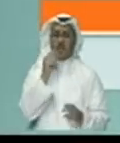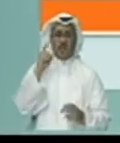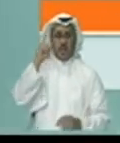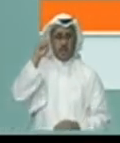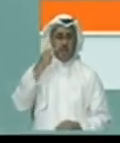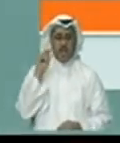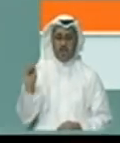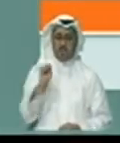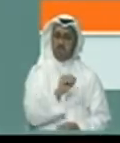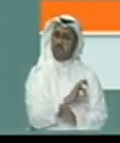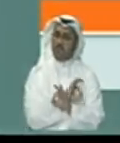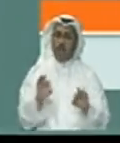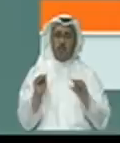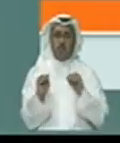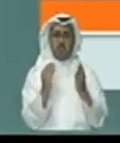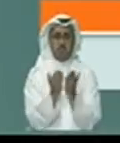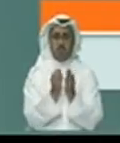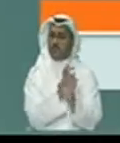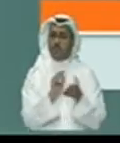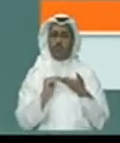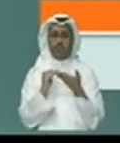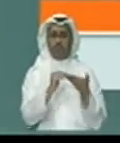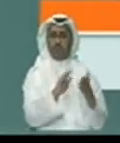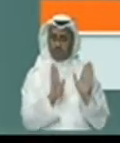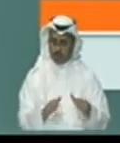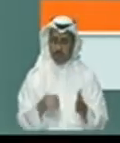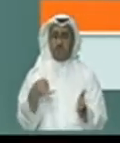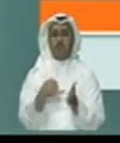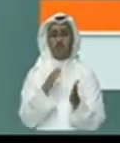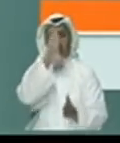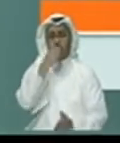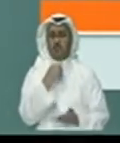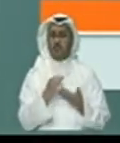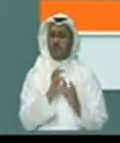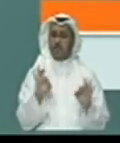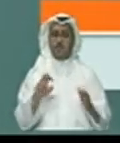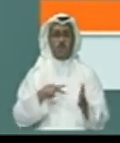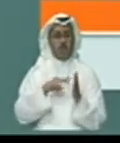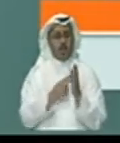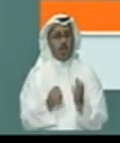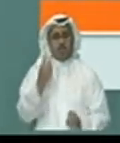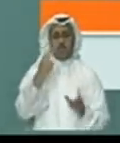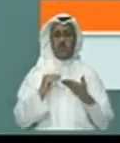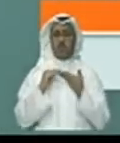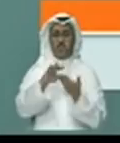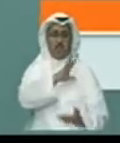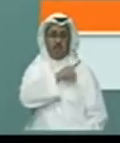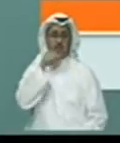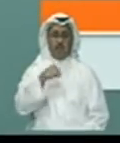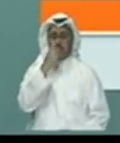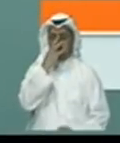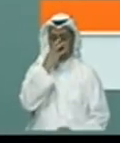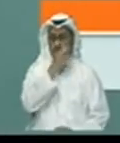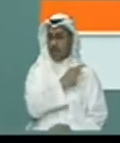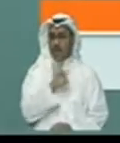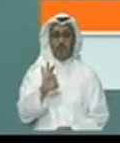أما الحقيقة في المرتبة الثانية تأتي تلك المشاريع التي وجهت اللاجئين الفلسطينيين عن طريق دعم